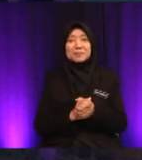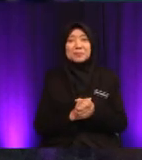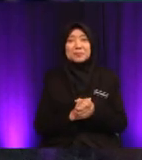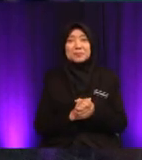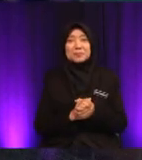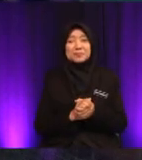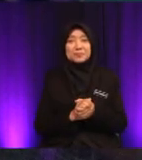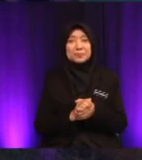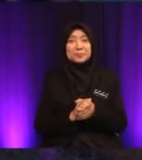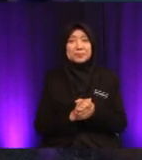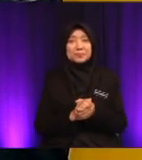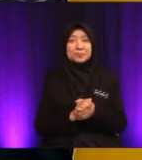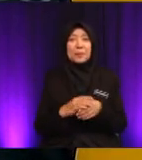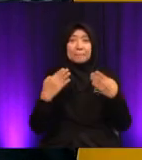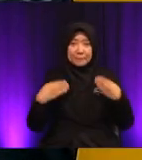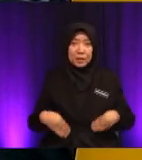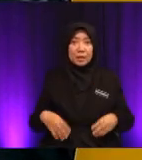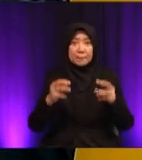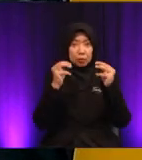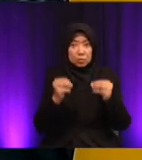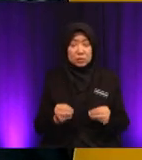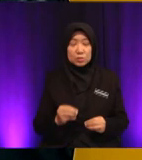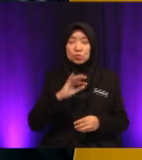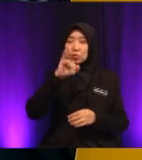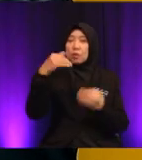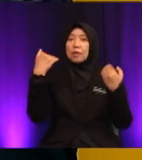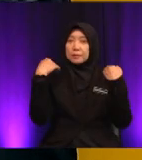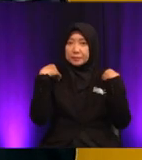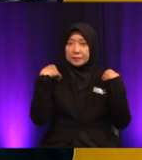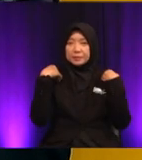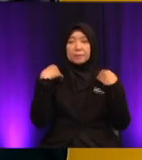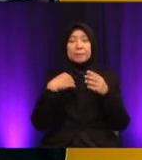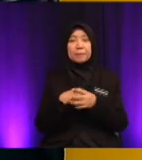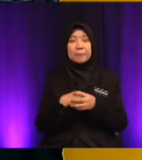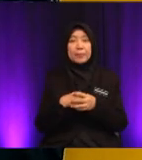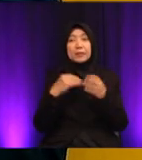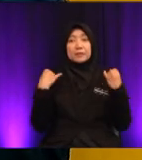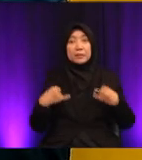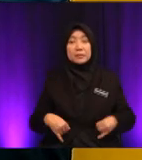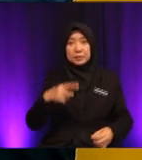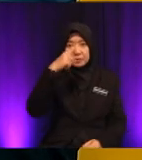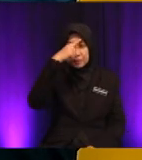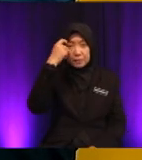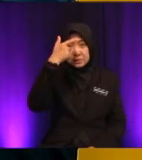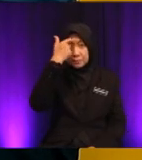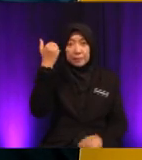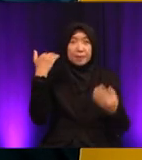badan manusia juga memancarkan sinar jasa hitam kerahnya badan manusia mempunyai suhu jadi